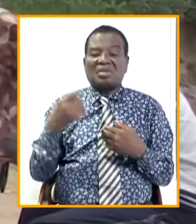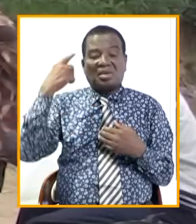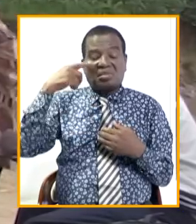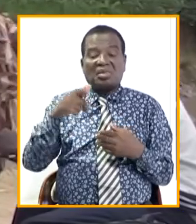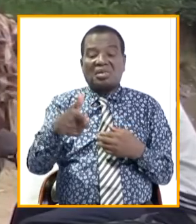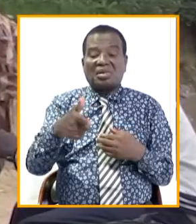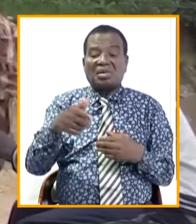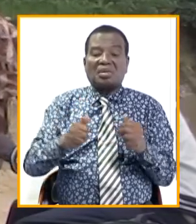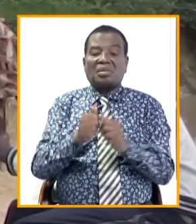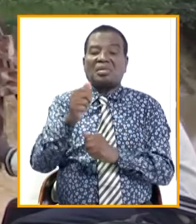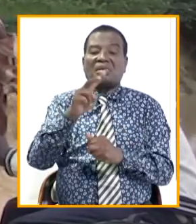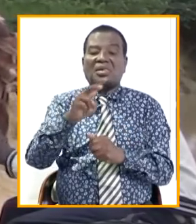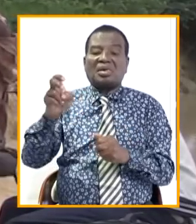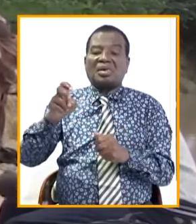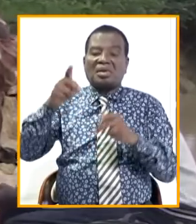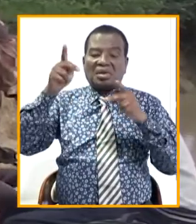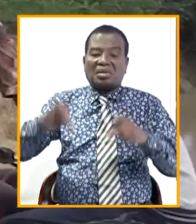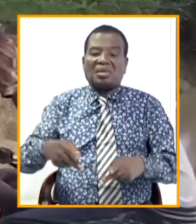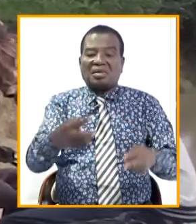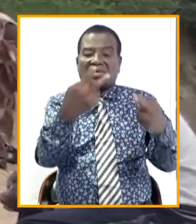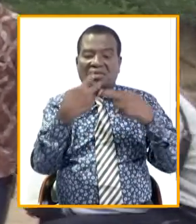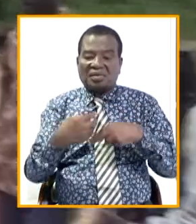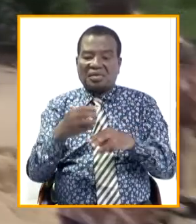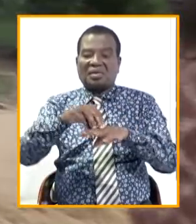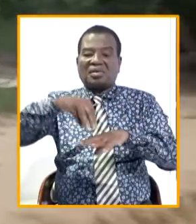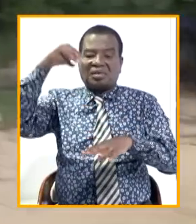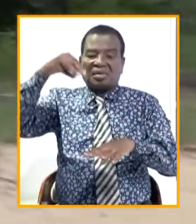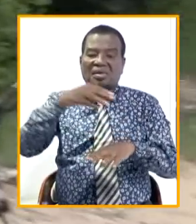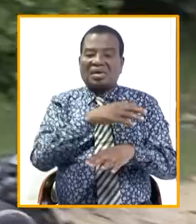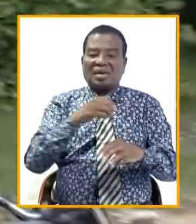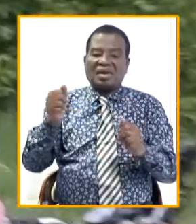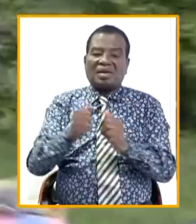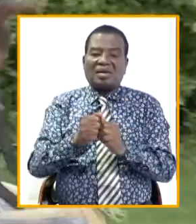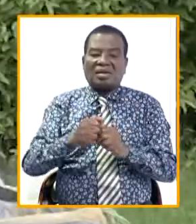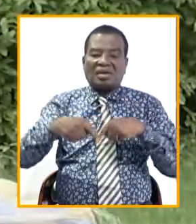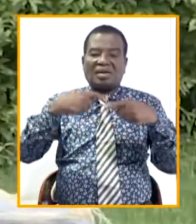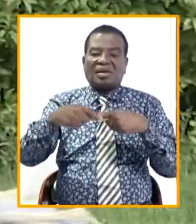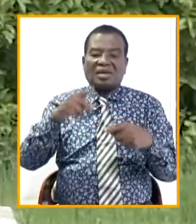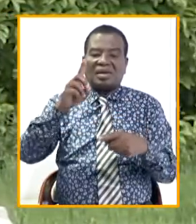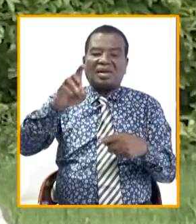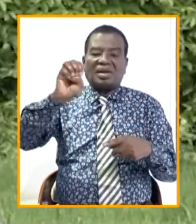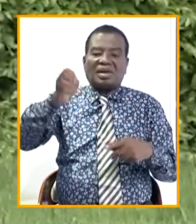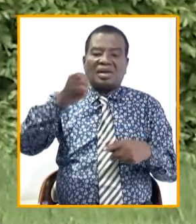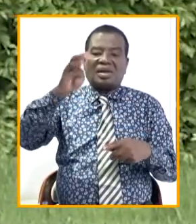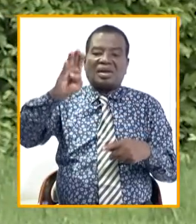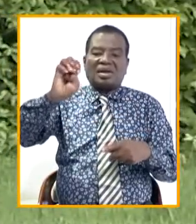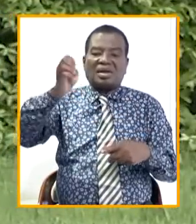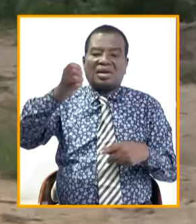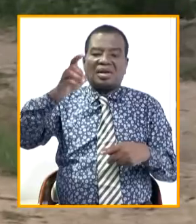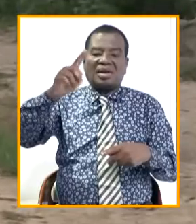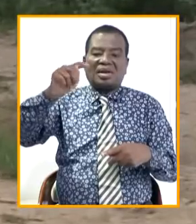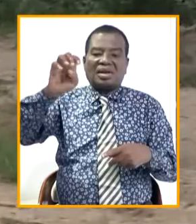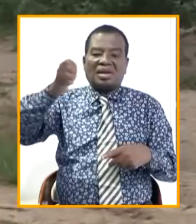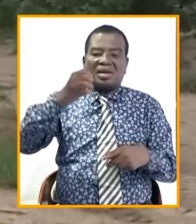Kone, plus de 200 personnes en provenance du Mali traversent ce cours d'eau pour se rendre à Debété tous les jeudis, jour